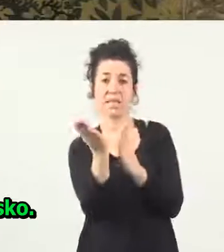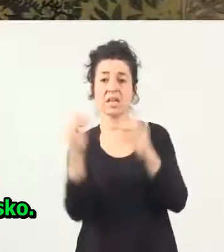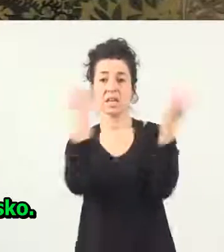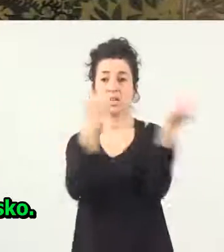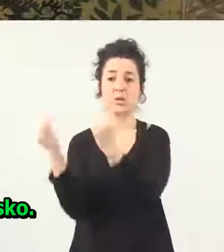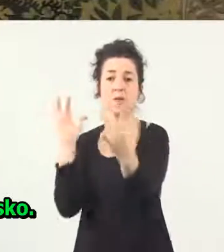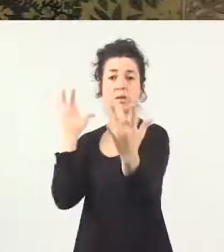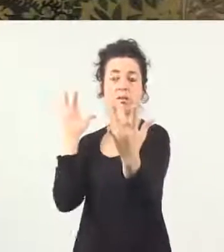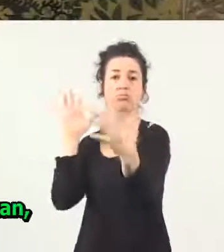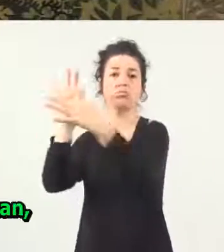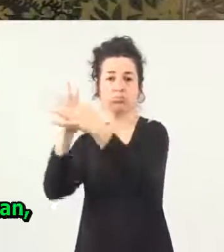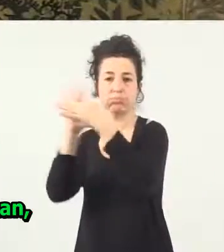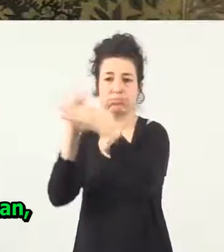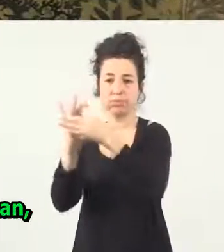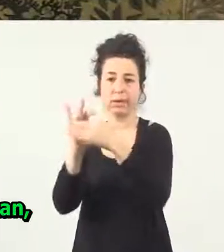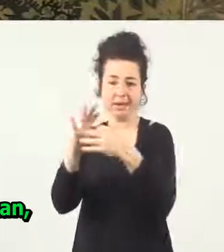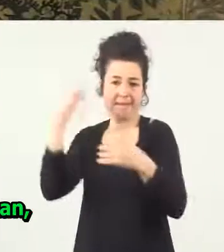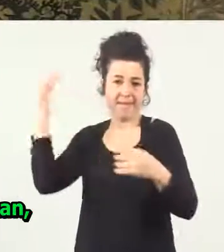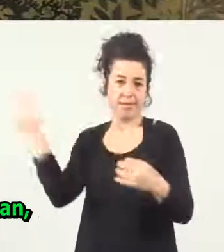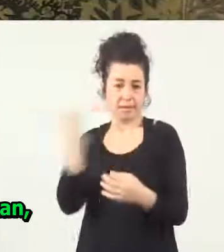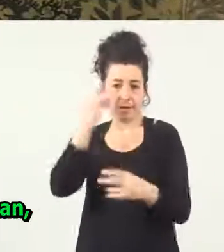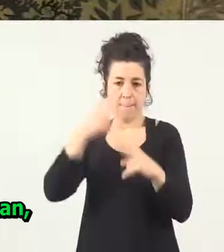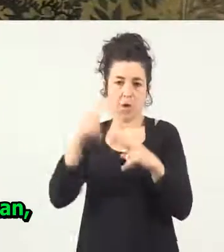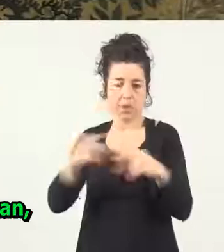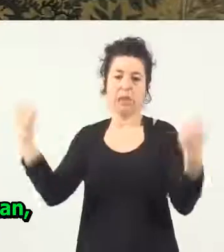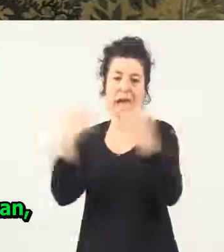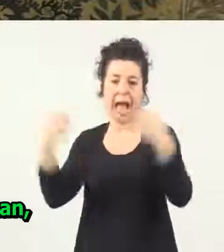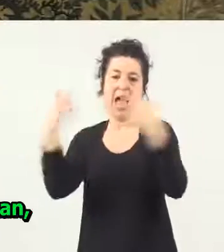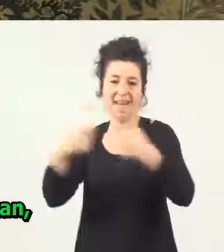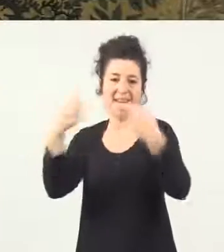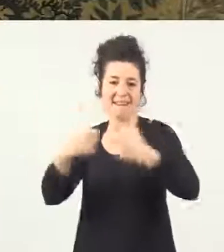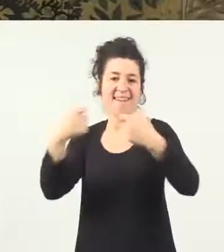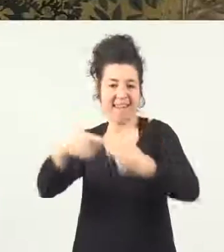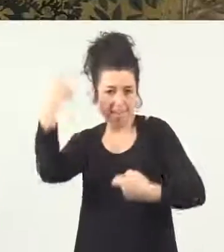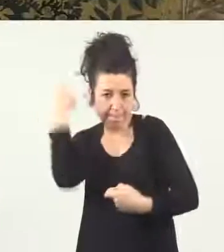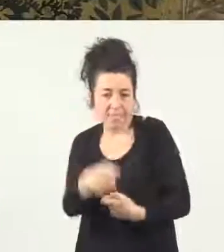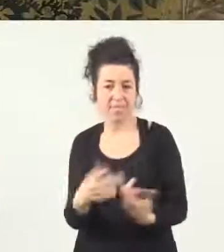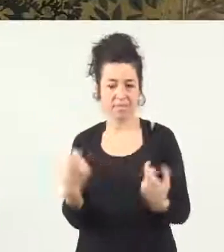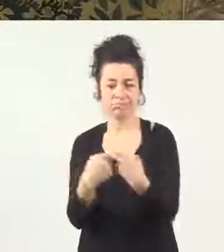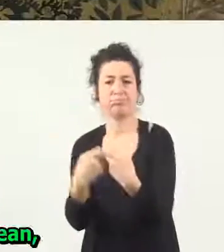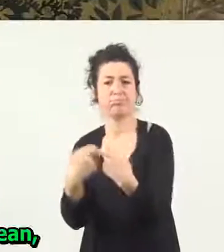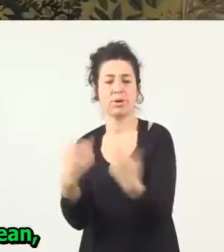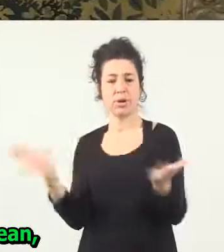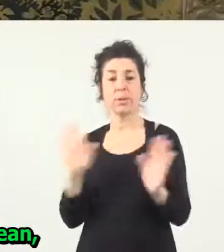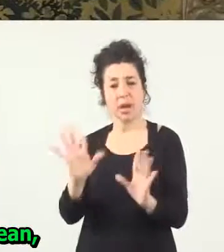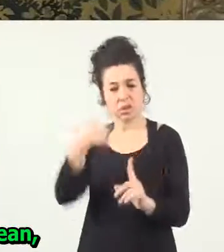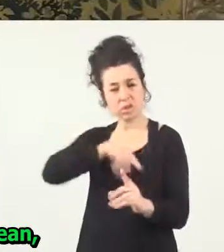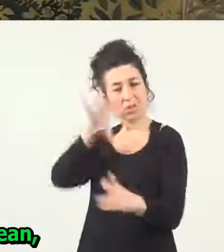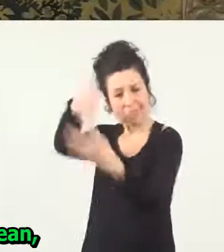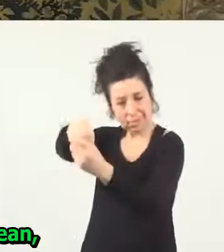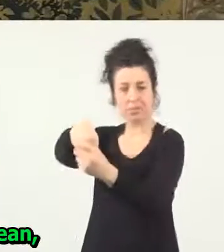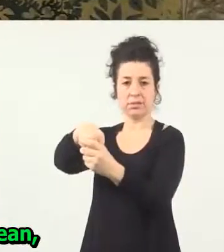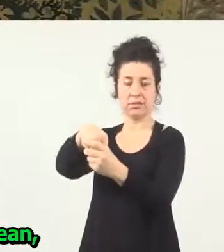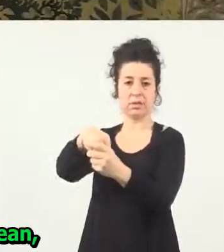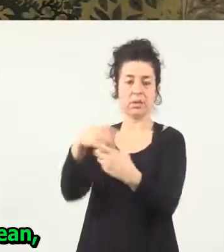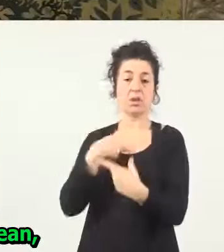dira gatazka asko, badakit, horregongo gara politikoekin, gatazkan, eztabaidatzen, baina hor gaude. Oda, nik ikusten dut gaur egun